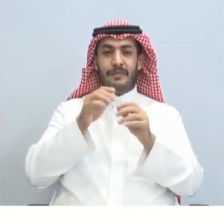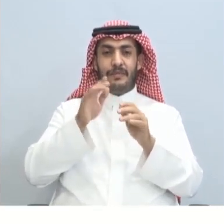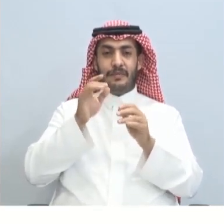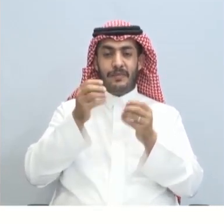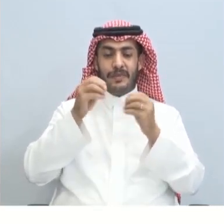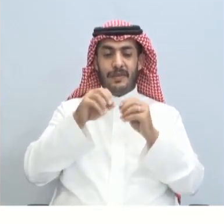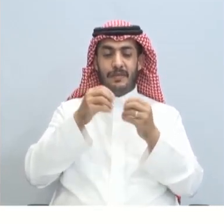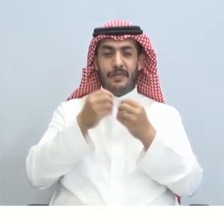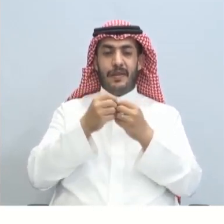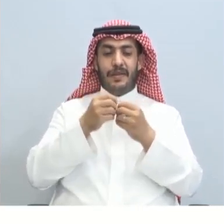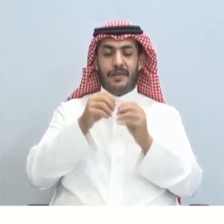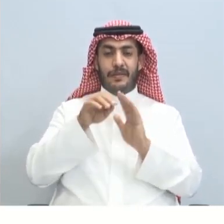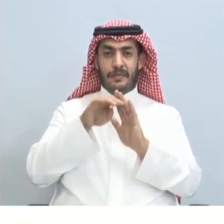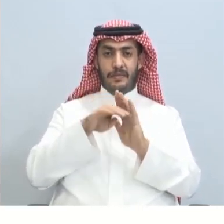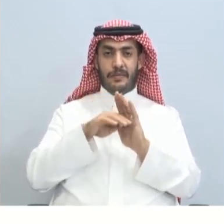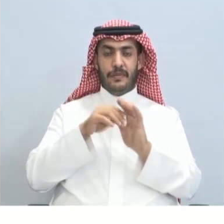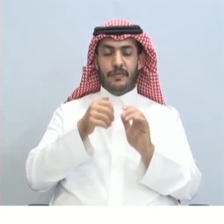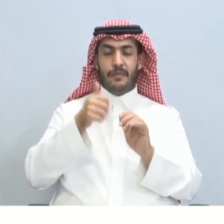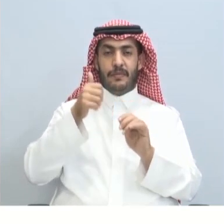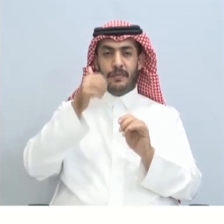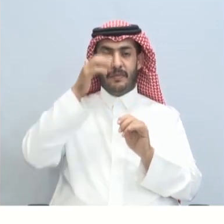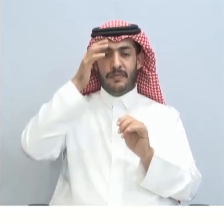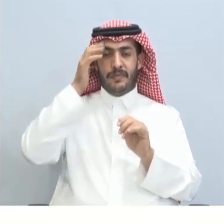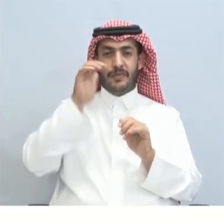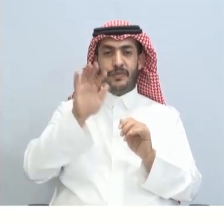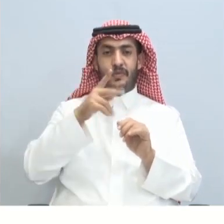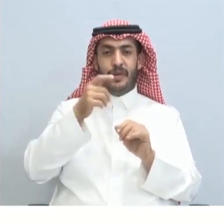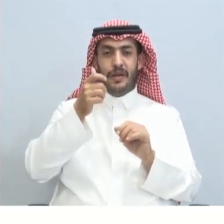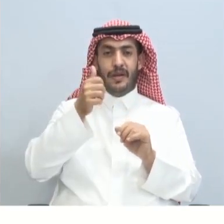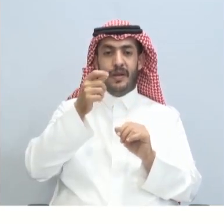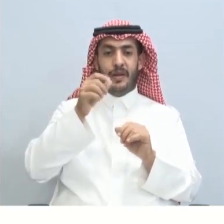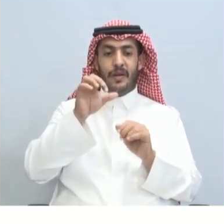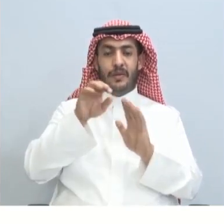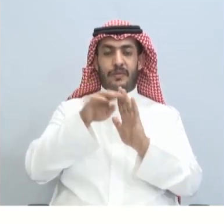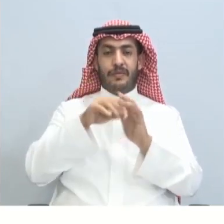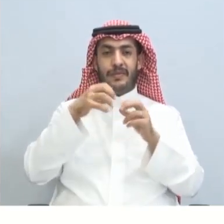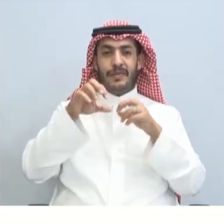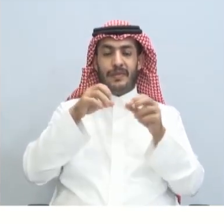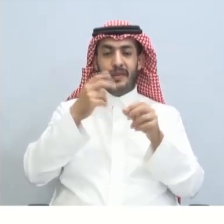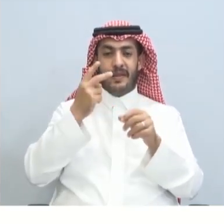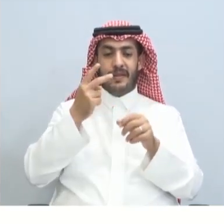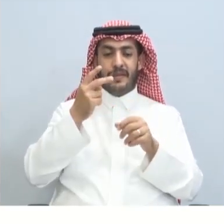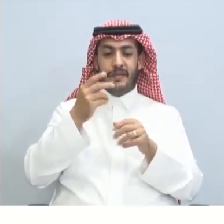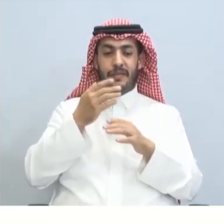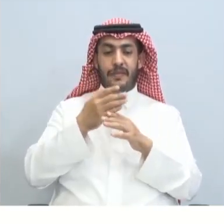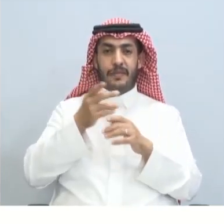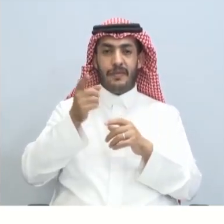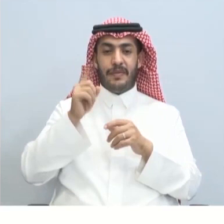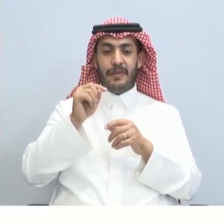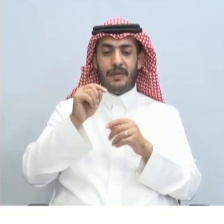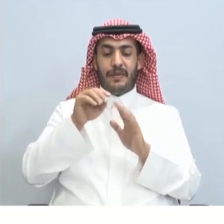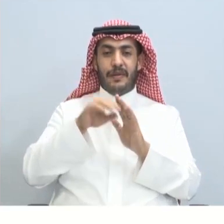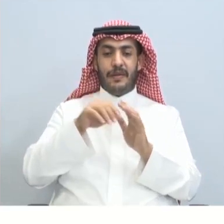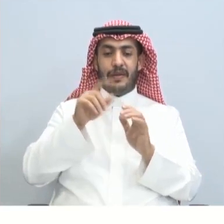الكساي الشفاف ذكرنا بانه يحدث عندما يمر شعاع ضوئي عر معدن وينقسم الى شعاعين اما بالنسبه